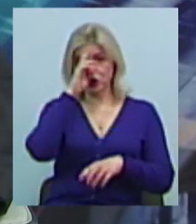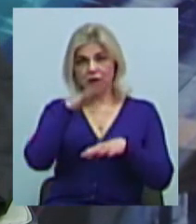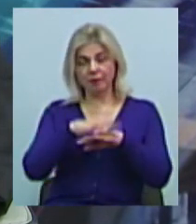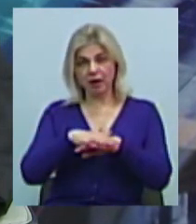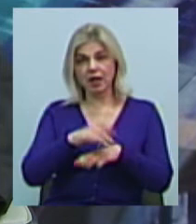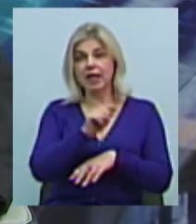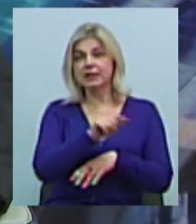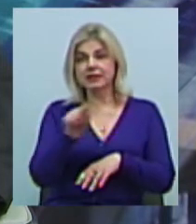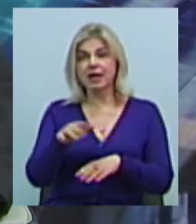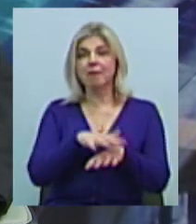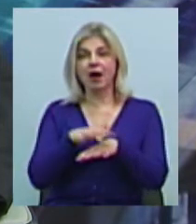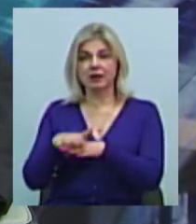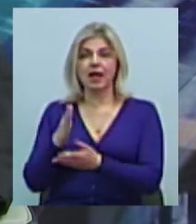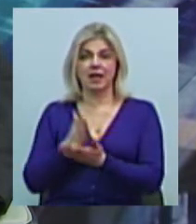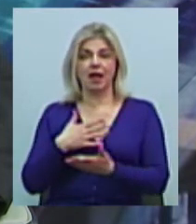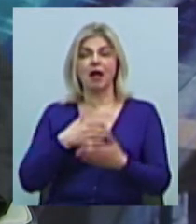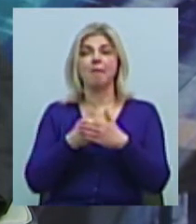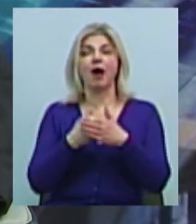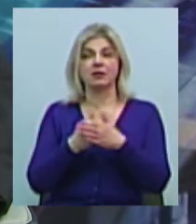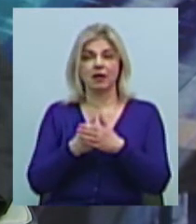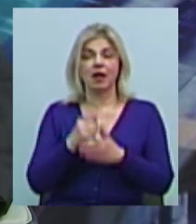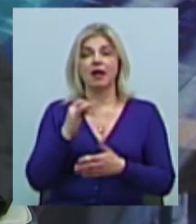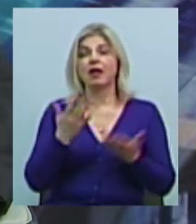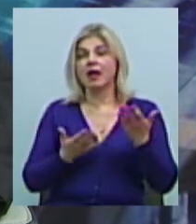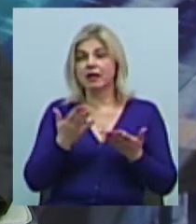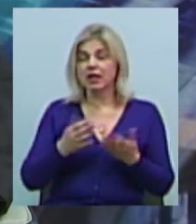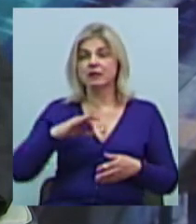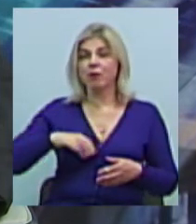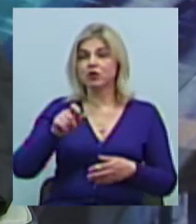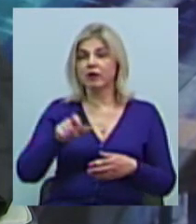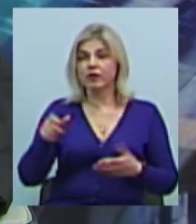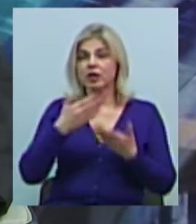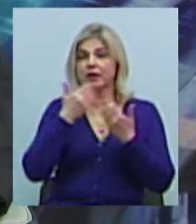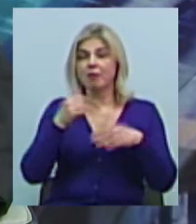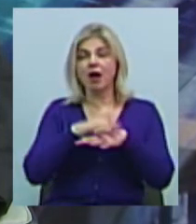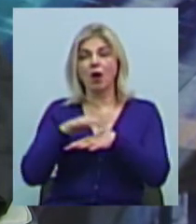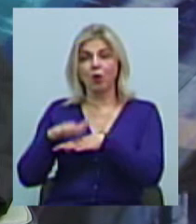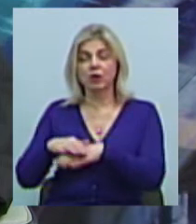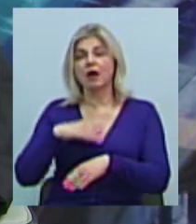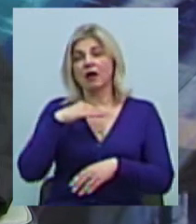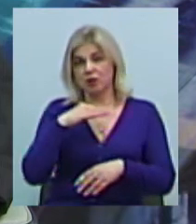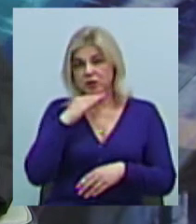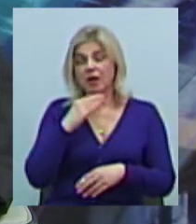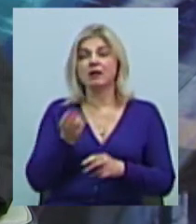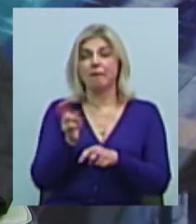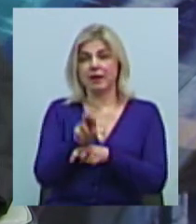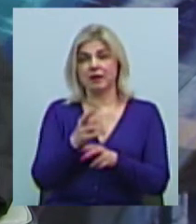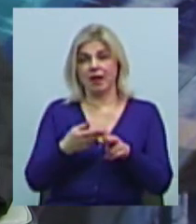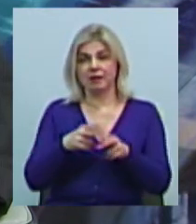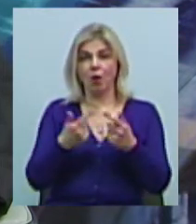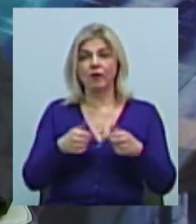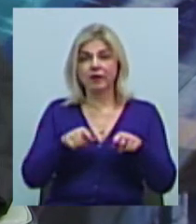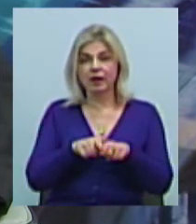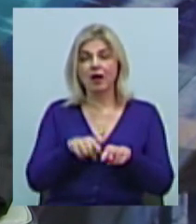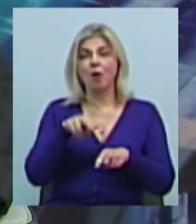цих банках є наша база даних. І навіть якщо у споживачів нема рахунків, достатньо просто прийти в ці відділення,